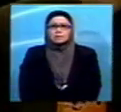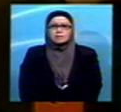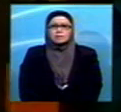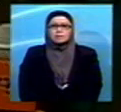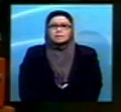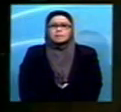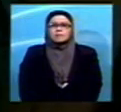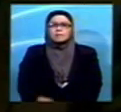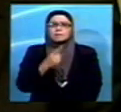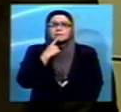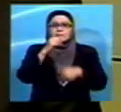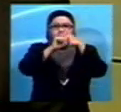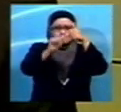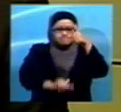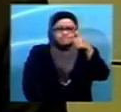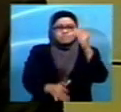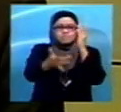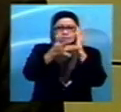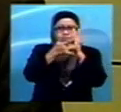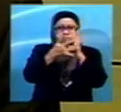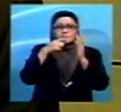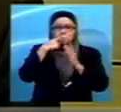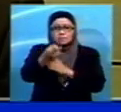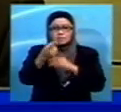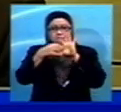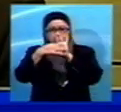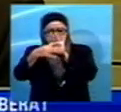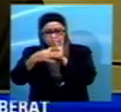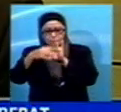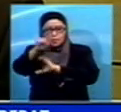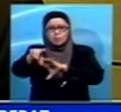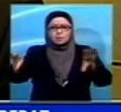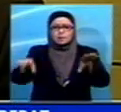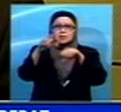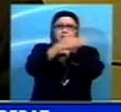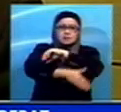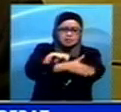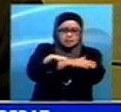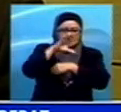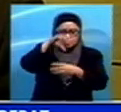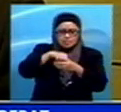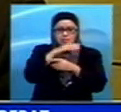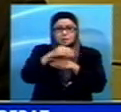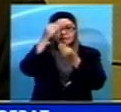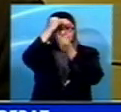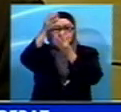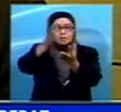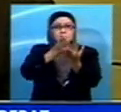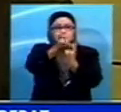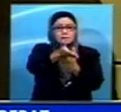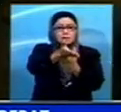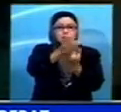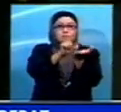Hai ke toko steak saus pedas semua akan terus diadakan dengan negara-negara terbabit dan alhasil inputnya akan disalurkan kepada mejaku